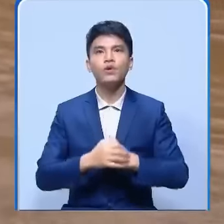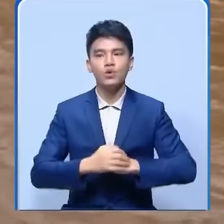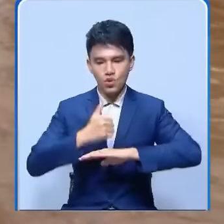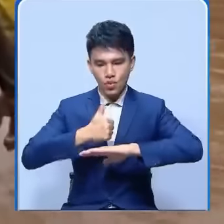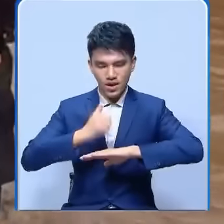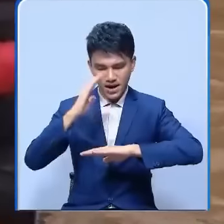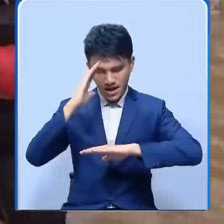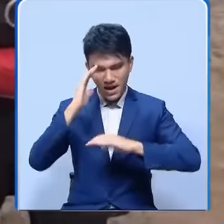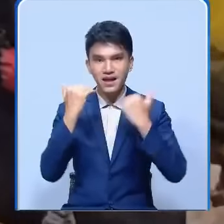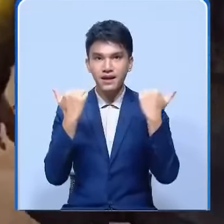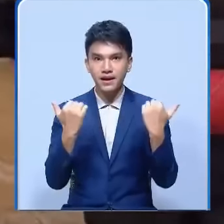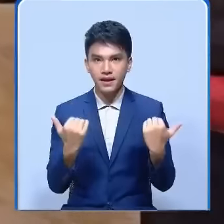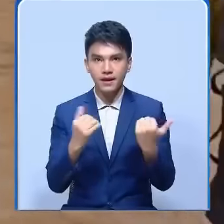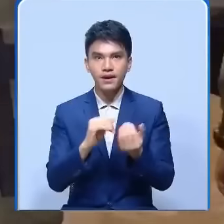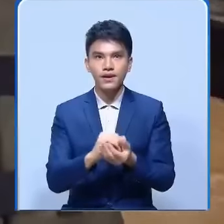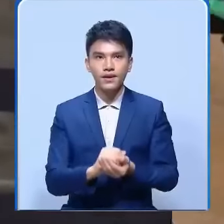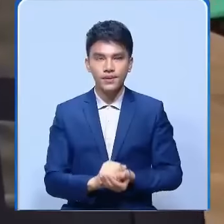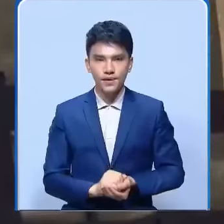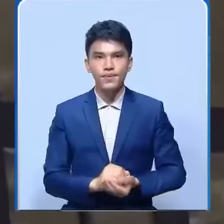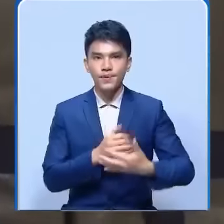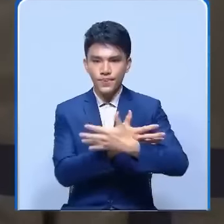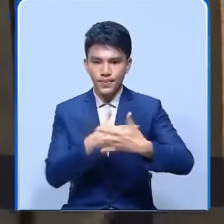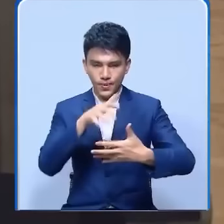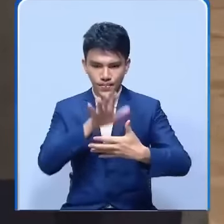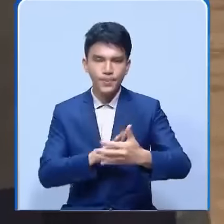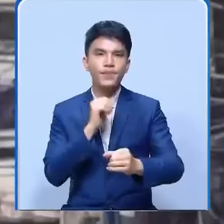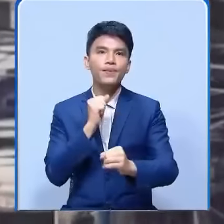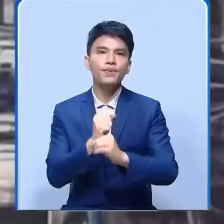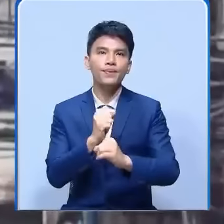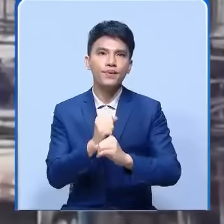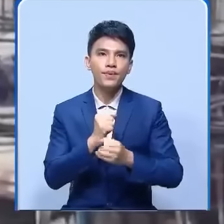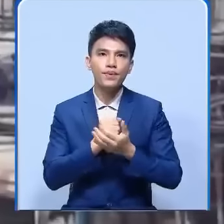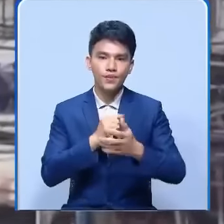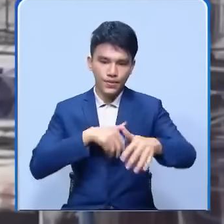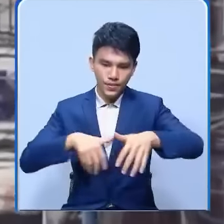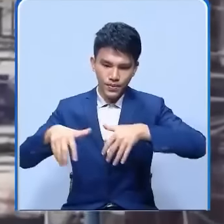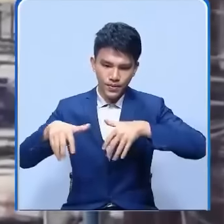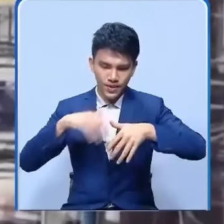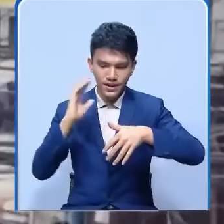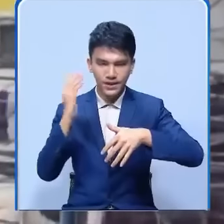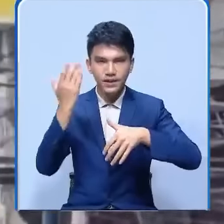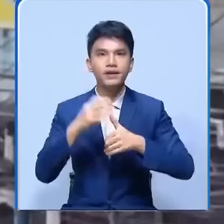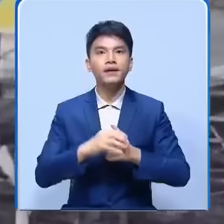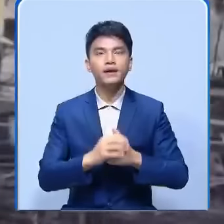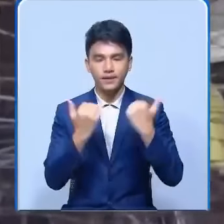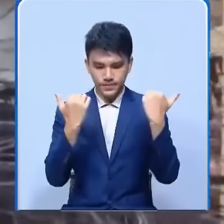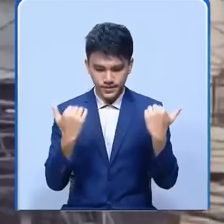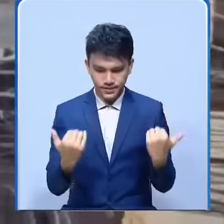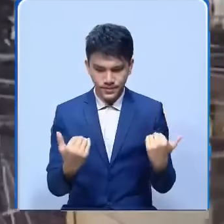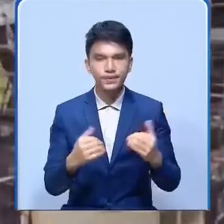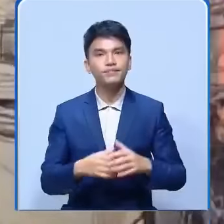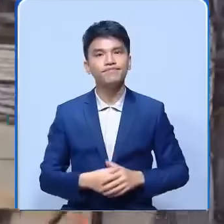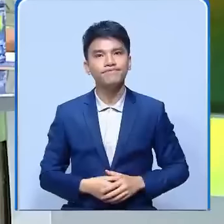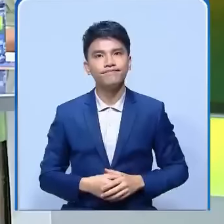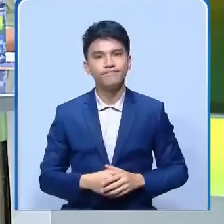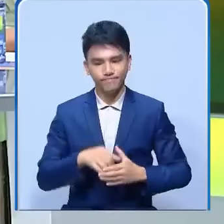หารสูงสุดเนี่ยก็ใช้เรื่องของยุทธการในการวางแผนปฏิบัติการช่วยเหลือพี่น้องประชาชนอยู่ในขณะนี้นะครับ ค่ะตอนนี้ก็มีคุณผู้ชมนะคะ